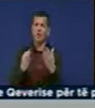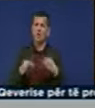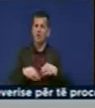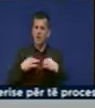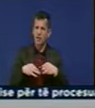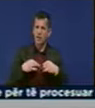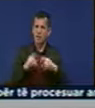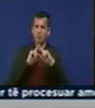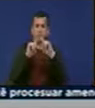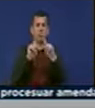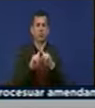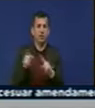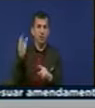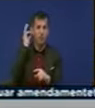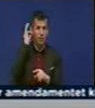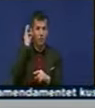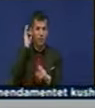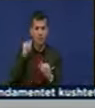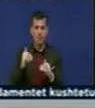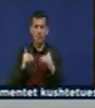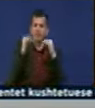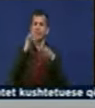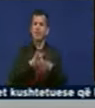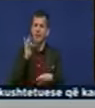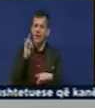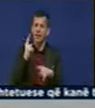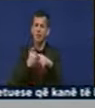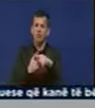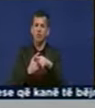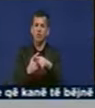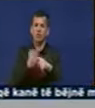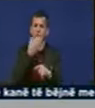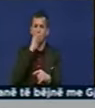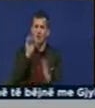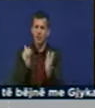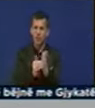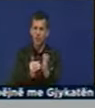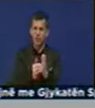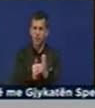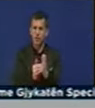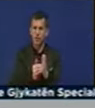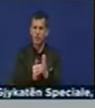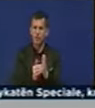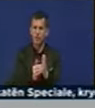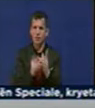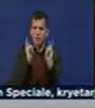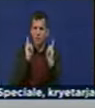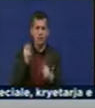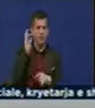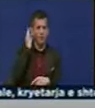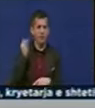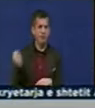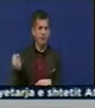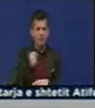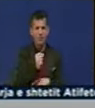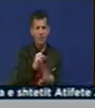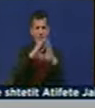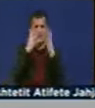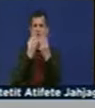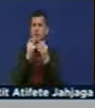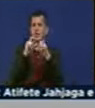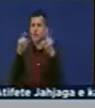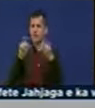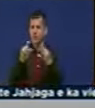dihet se femra ka një karakter më të ndjeshëm dhe për ata është më se e nevojshme prezenca e femrës në për të gjitha